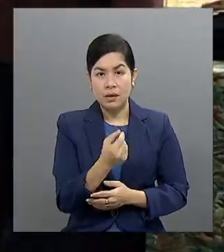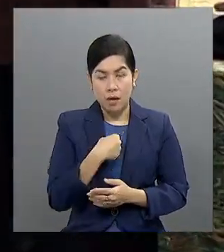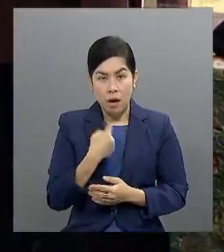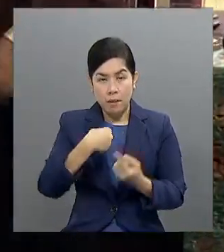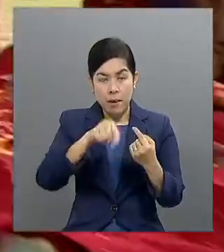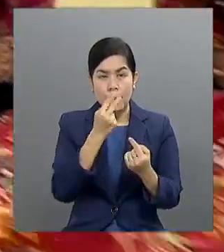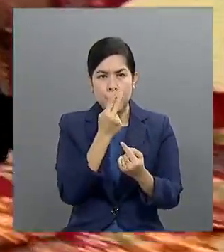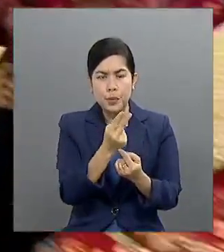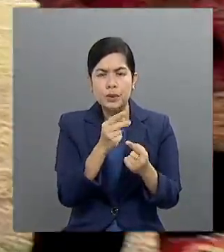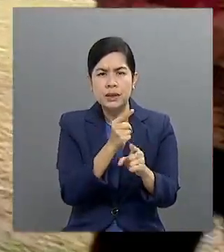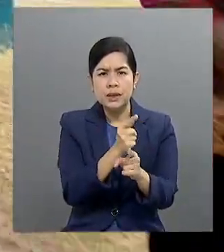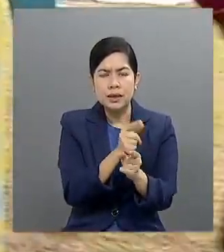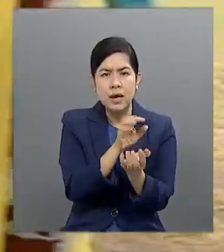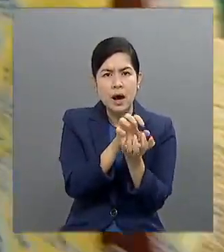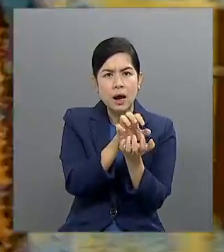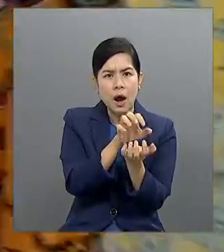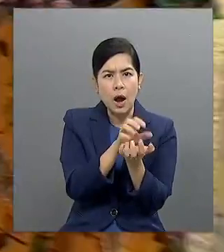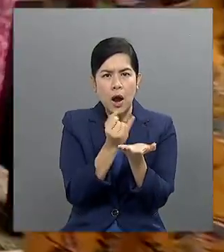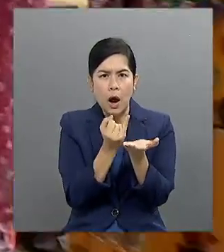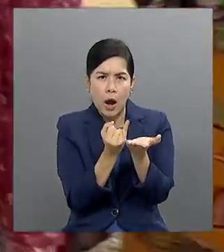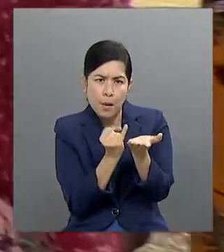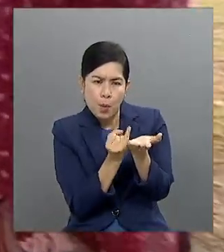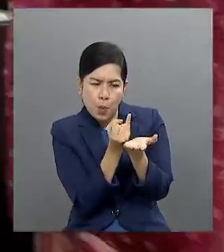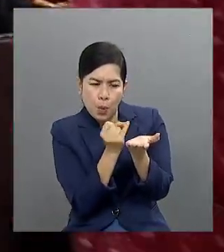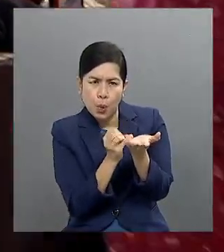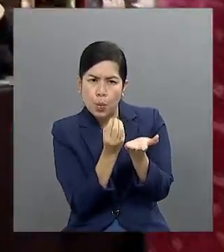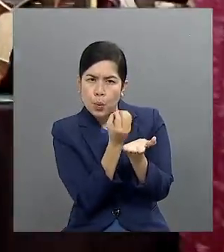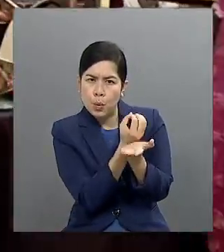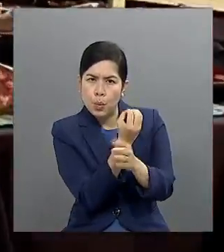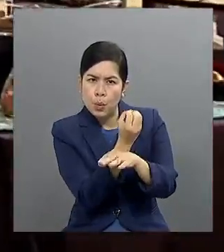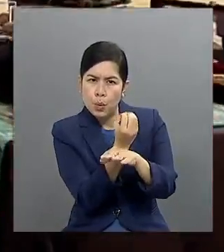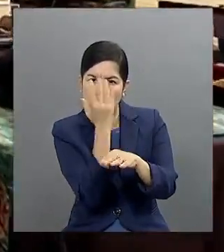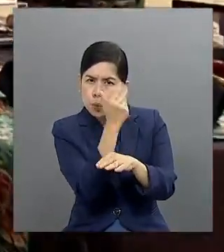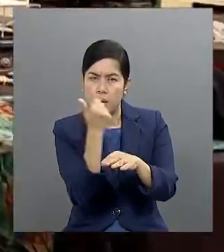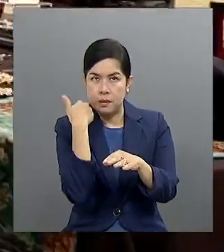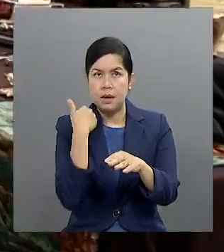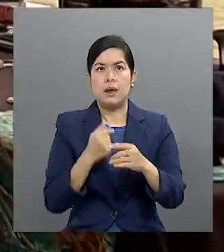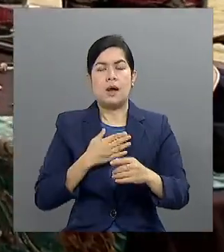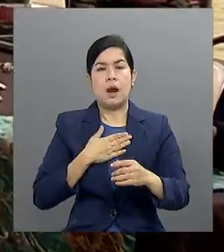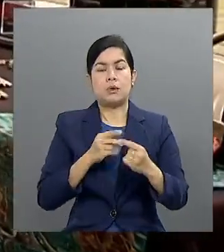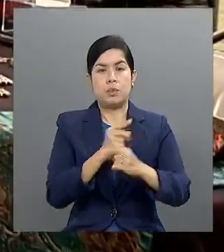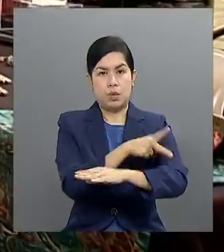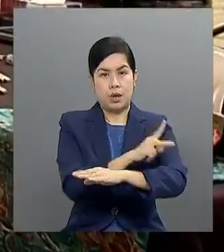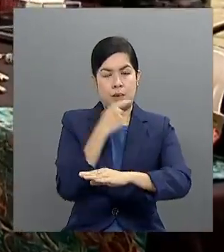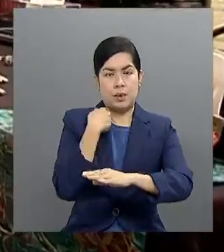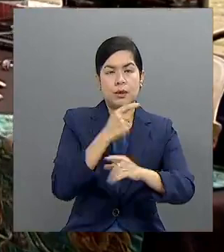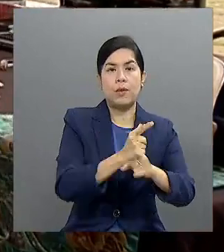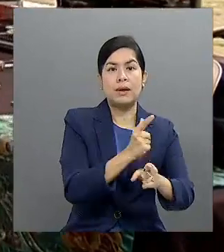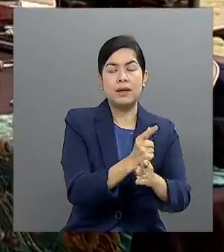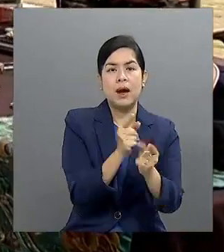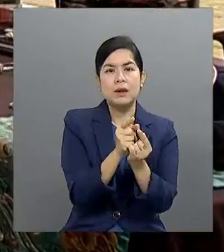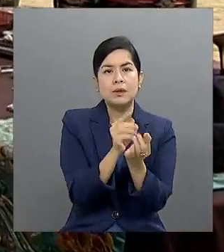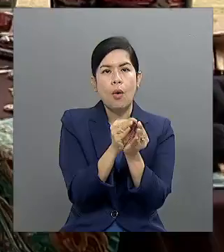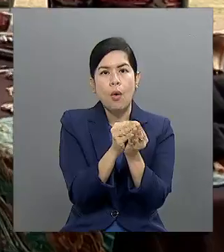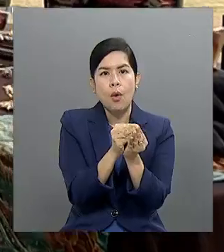กอันดามัน ครับก็ต้องบอกว่าภูเก็ตเนี่ยนะครับเราก็มีฟาร์มไข่มุกที่เลี้ยงเองนะครับแล้วก็ไข่มุกตรงนี้เนี่ยก็เป็นมุกน้ำเค็มนะครับแล้วก็เป็นผลิต